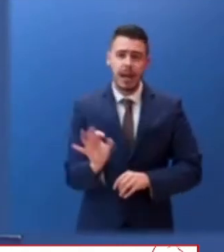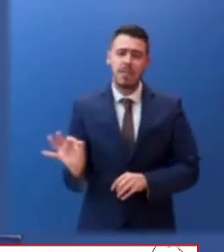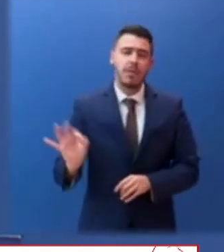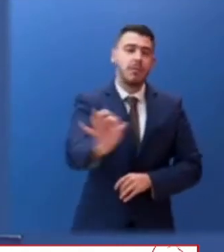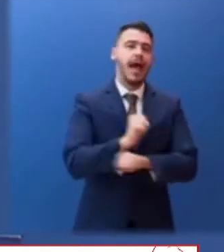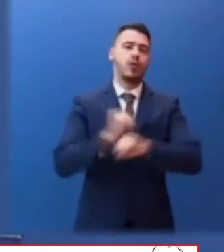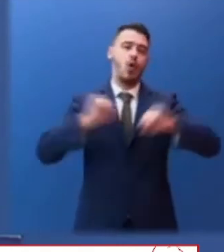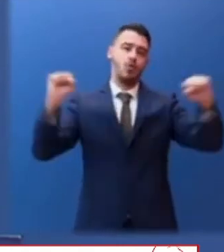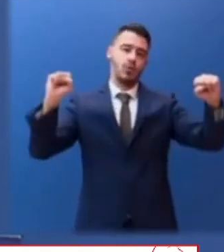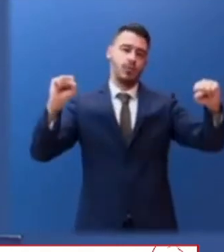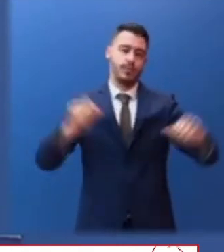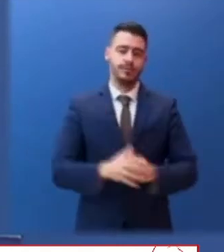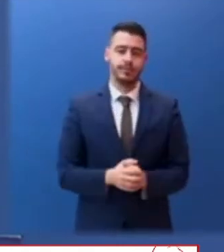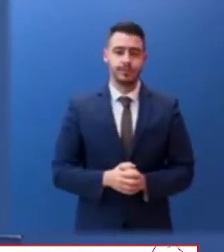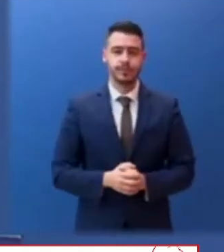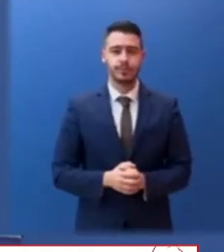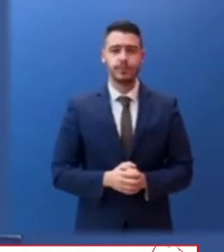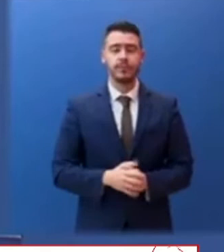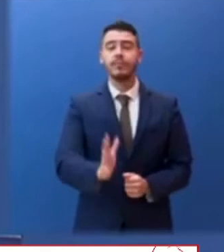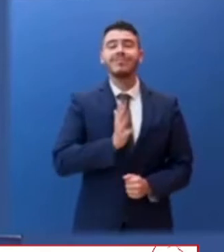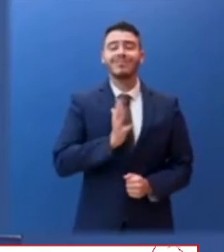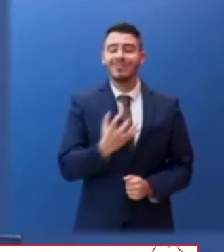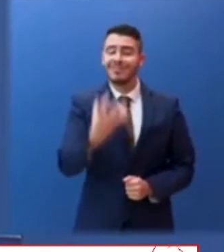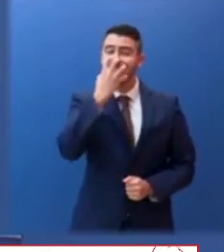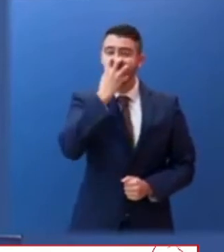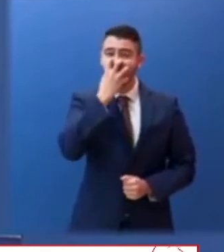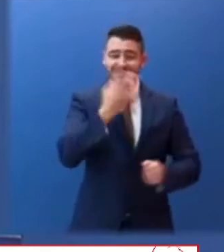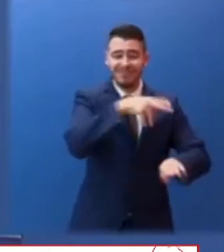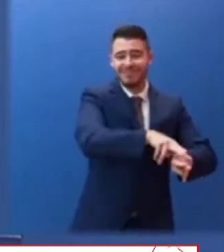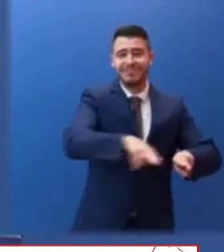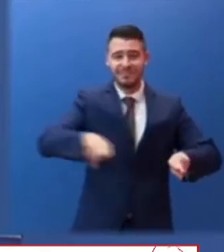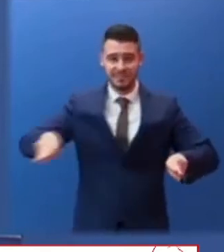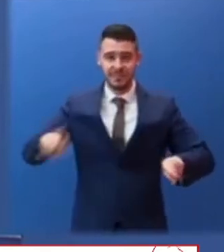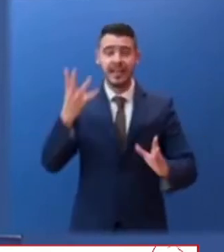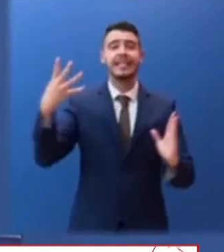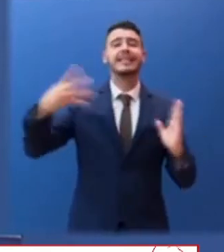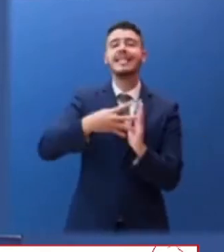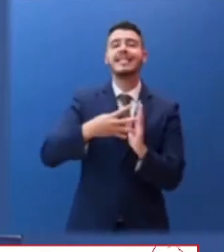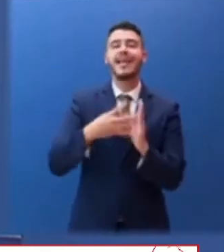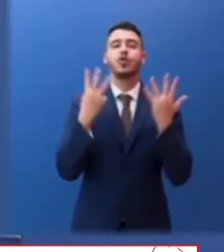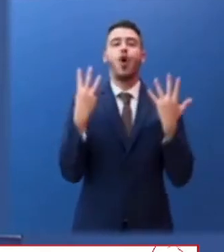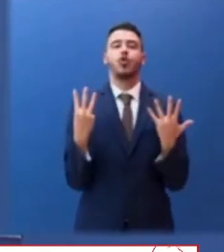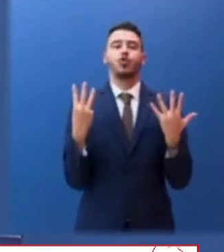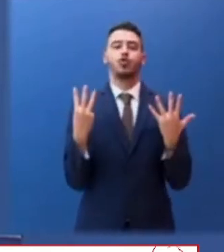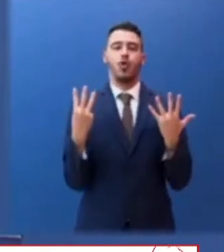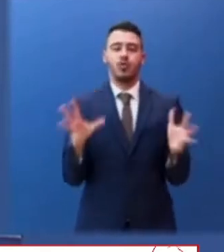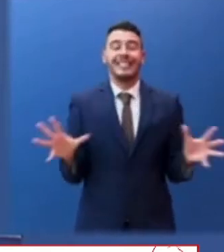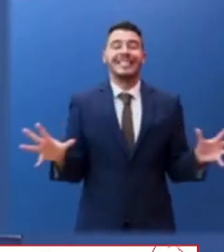κρουσμάτων. Ο αριθμός των νοσηλευμένων παραμένει υψηλός στους 4.008 ανθρώπους,